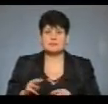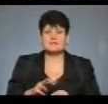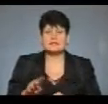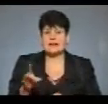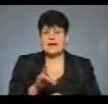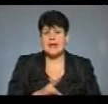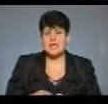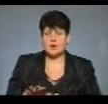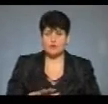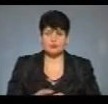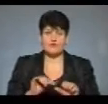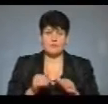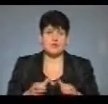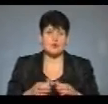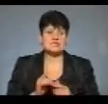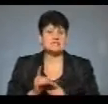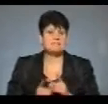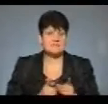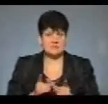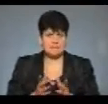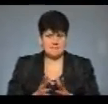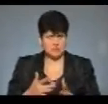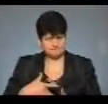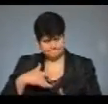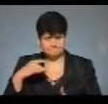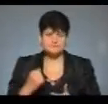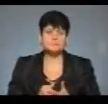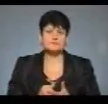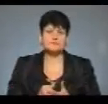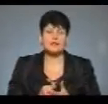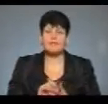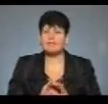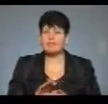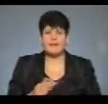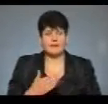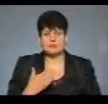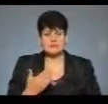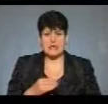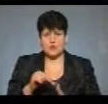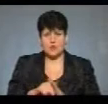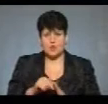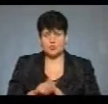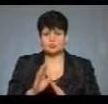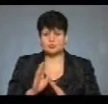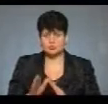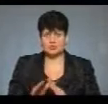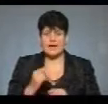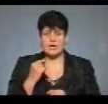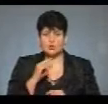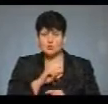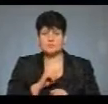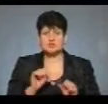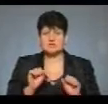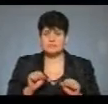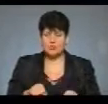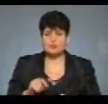до формування громад змінюється, він стає більш жорсткішим і не в останню роль буде відігравати економічна